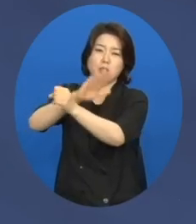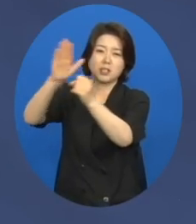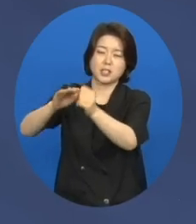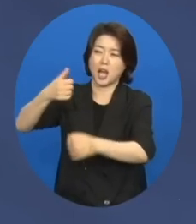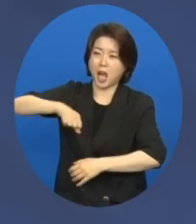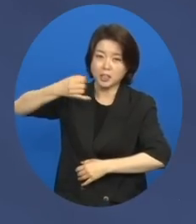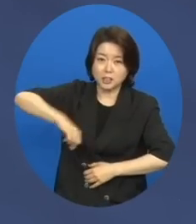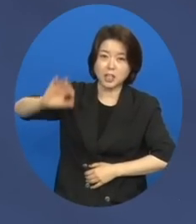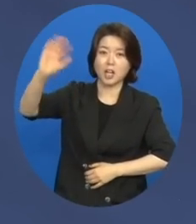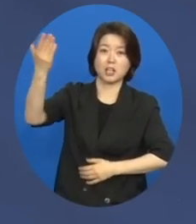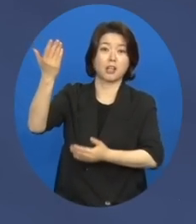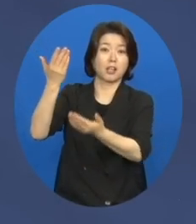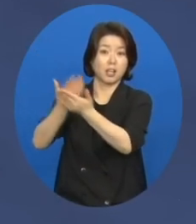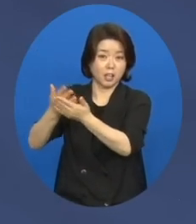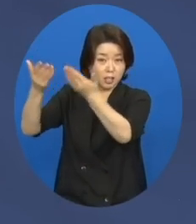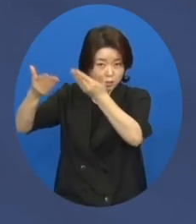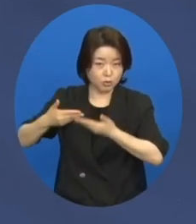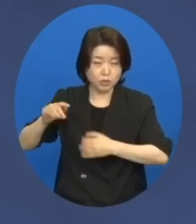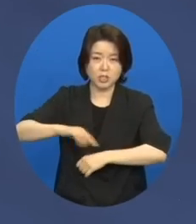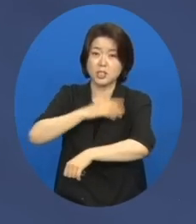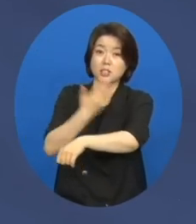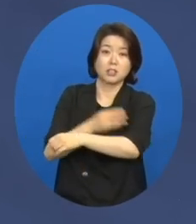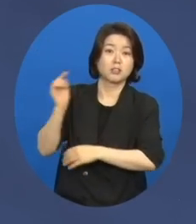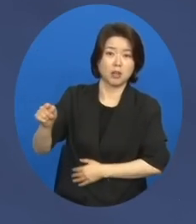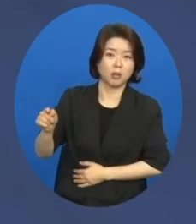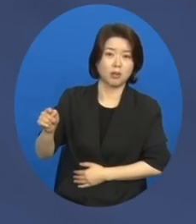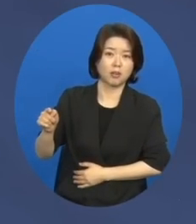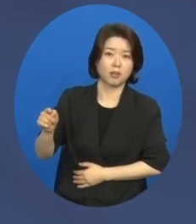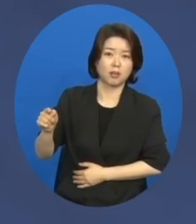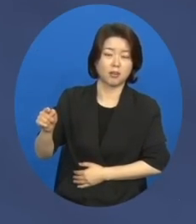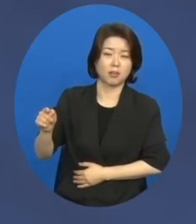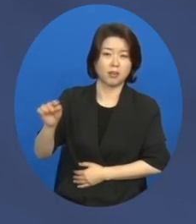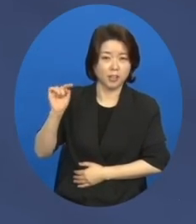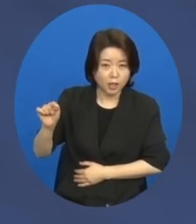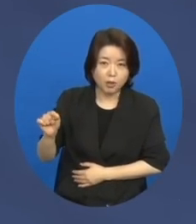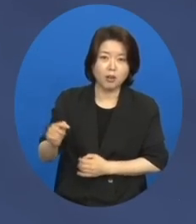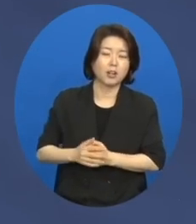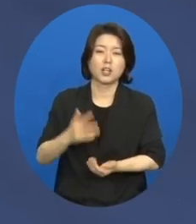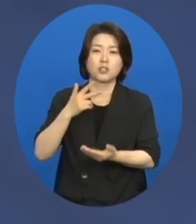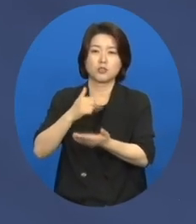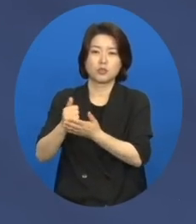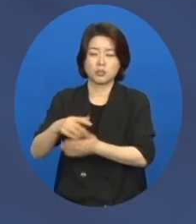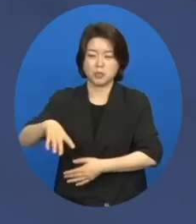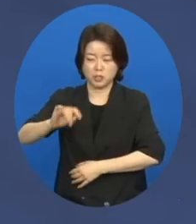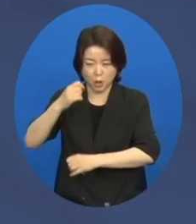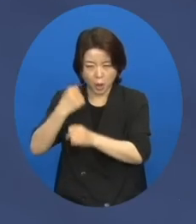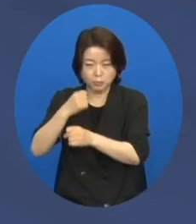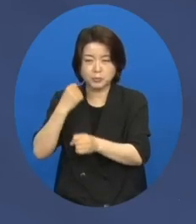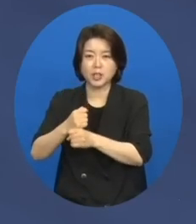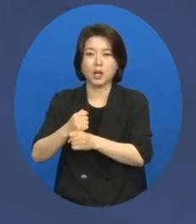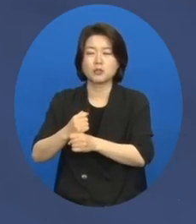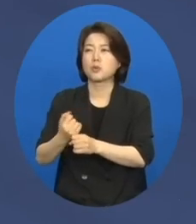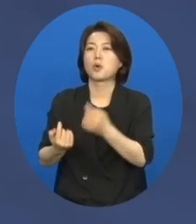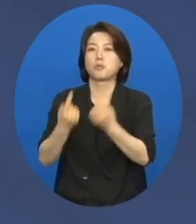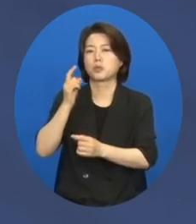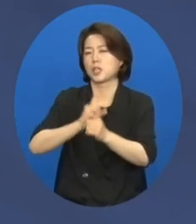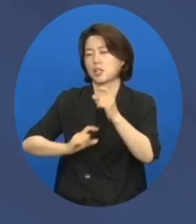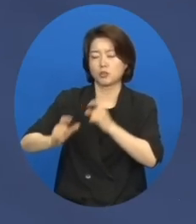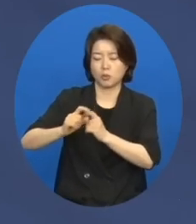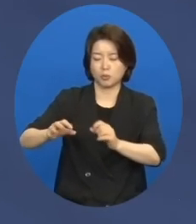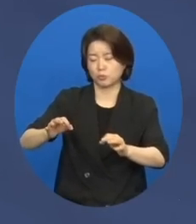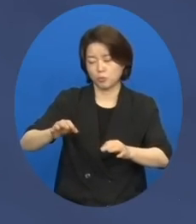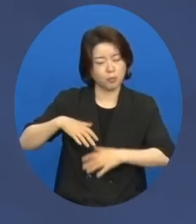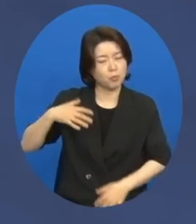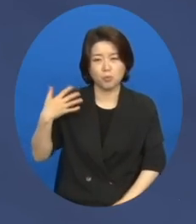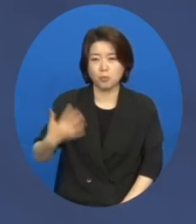아들, 딸들이 되게 하시는 이 능력이야말로 여러분, 이건 주님이 창조하신 첫 창조보다 더